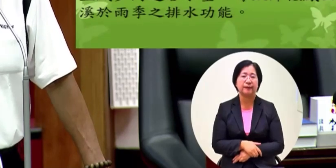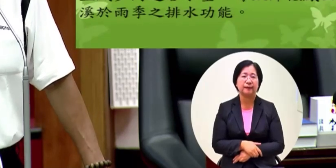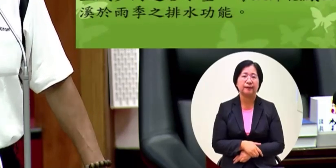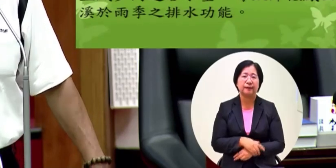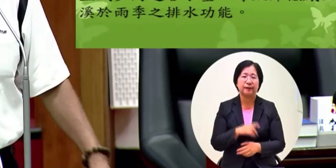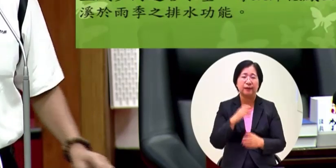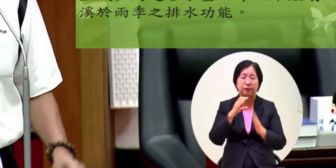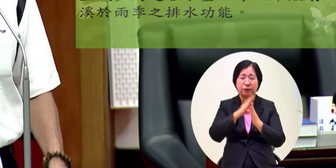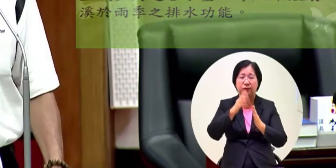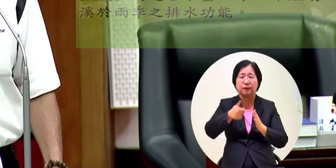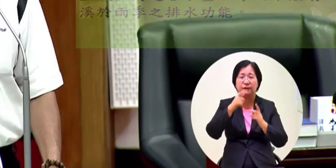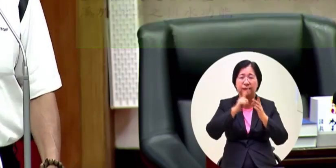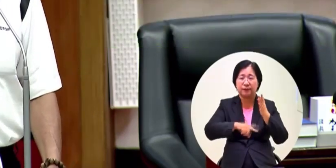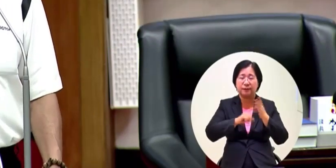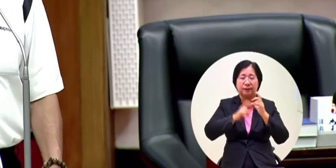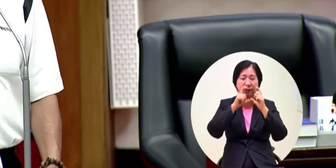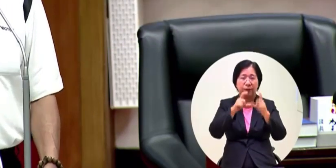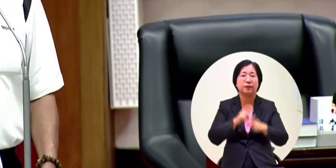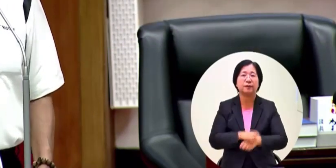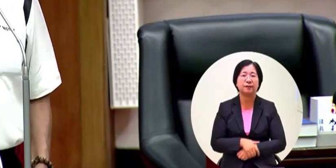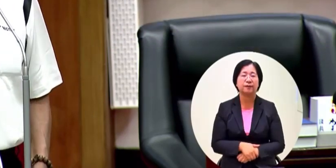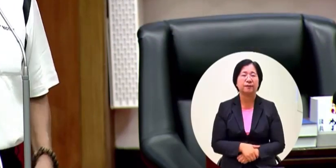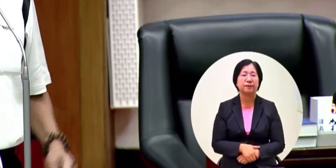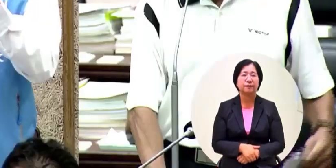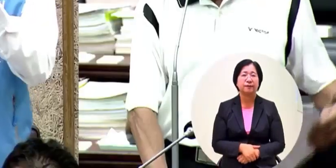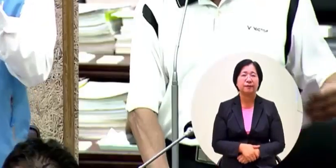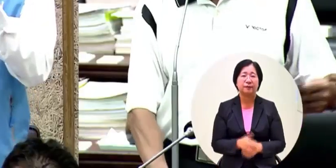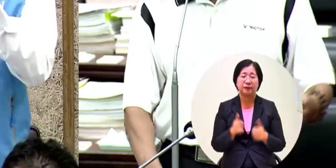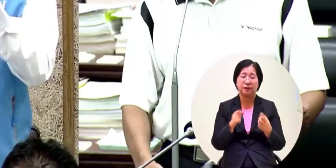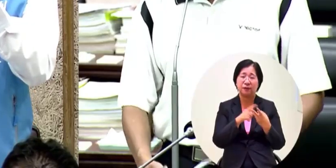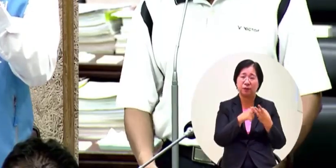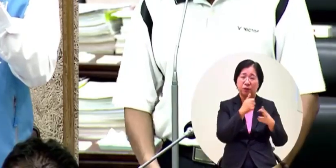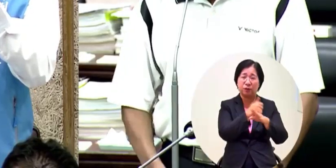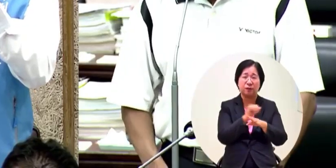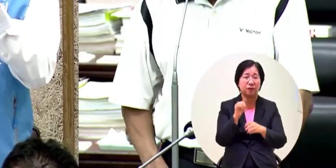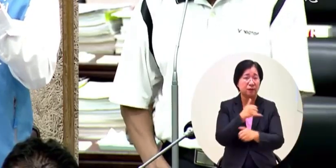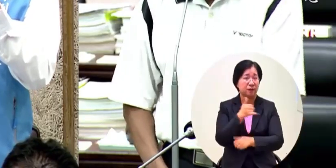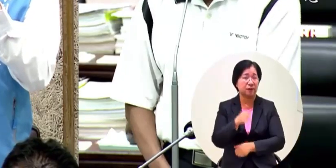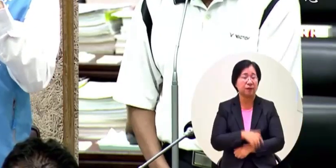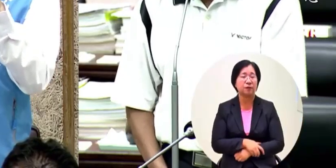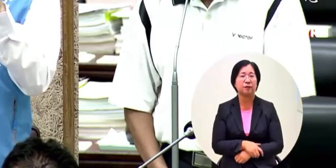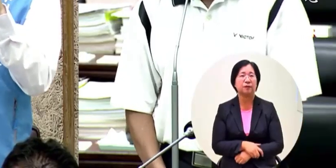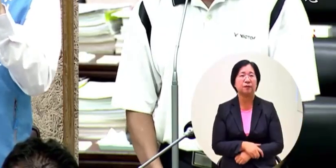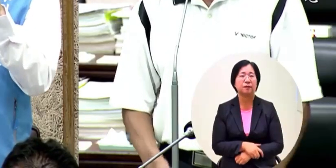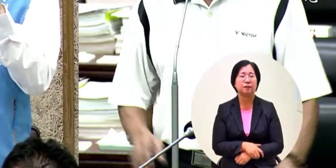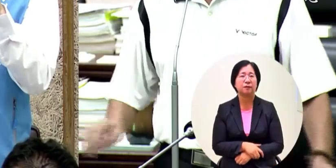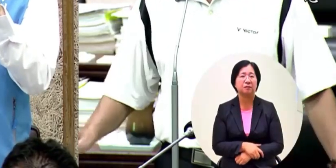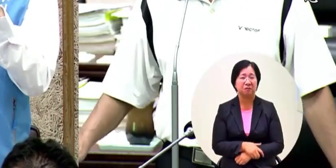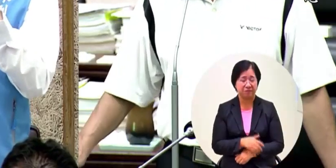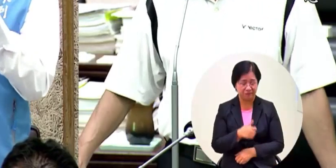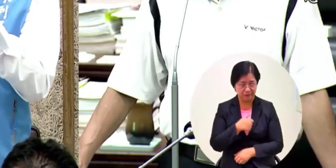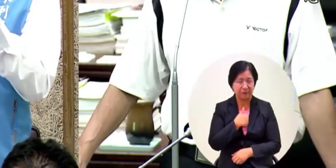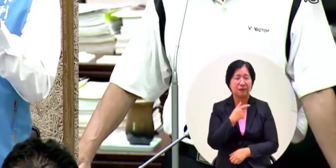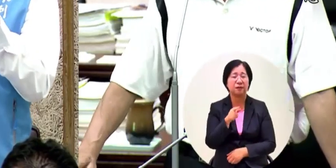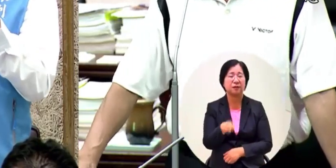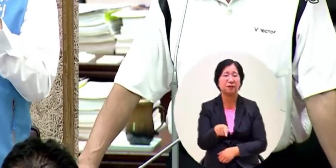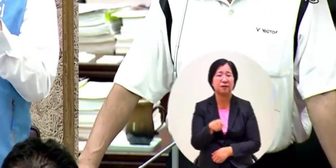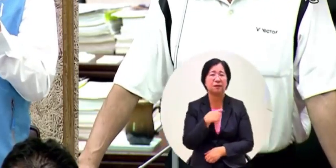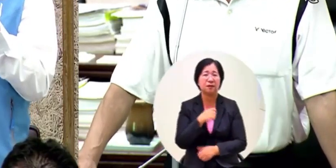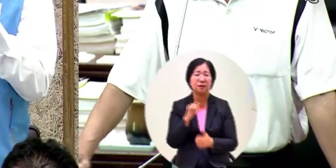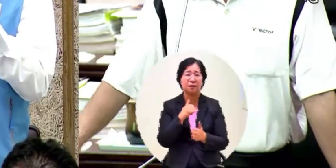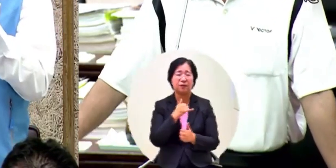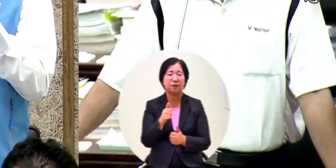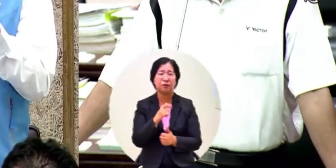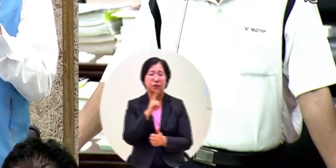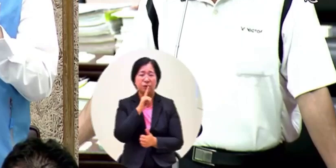不好？ 请水利局长答复。 好，谢谢主席，好，谢谢议员。这个确实如议员所说的啦，我们也花了不